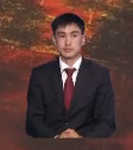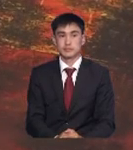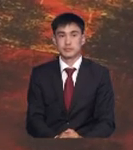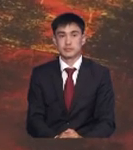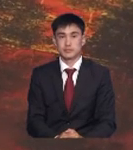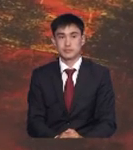тусу